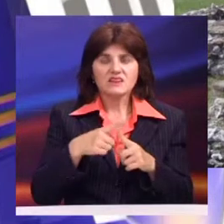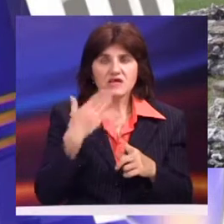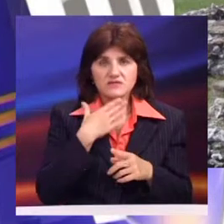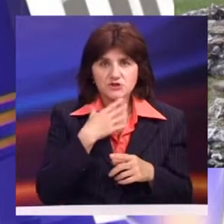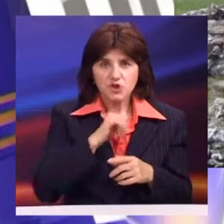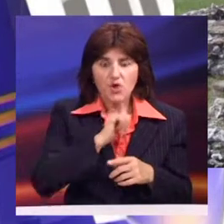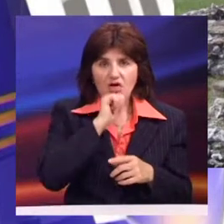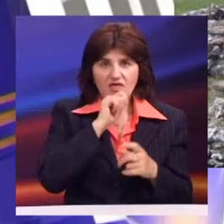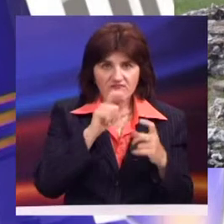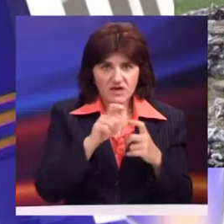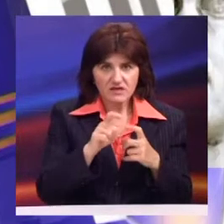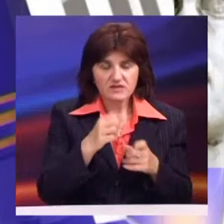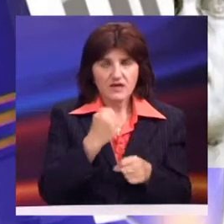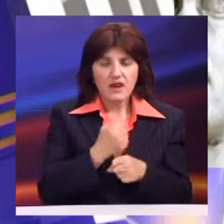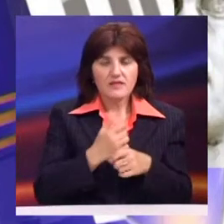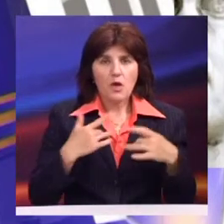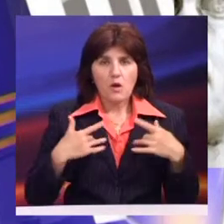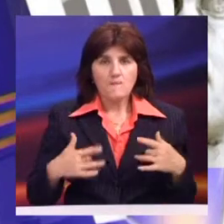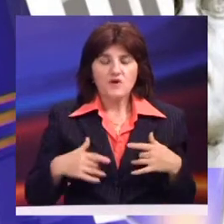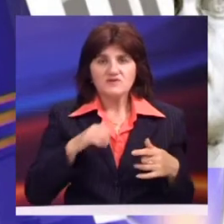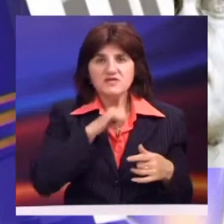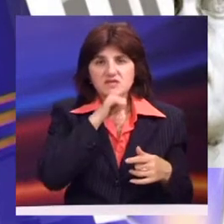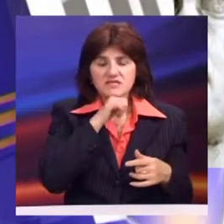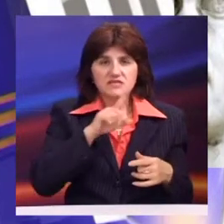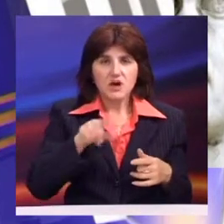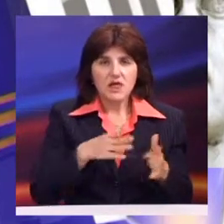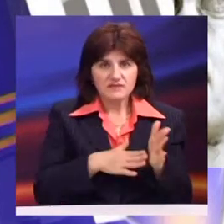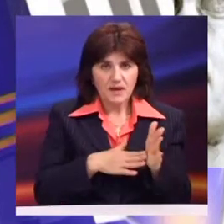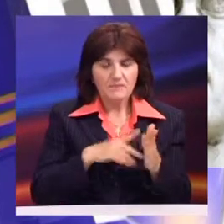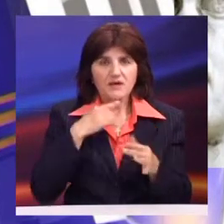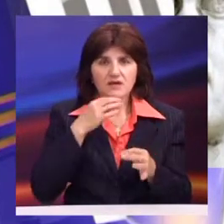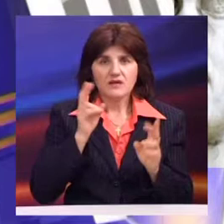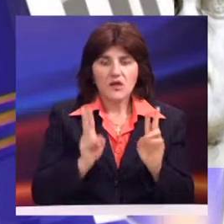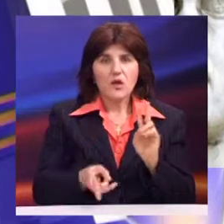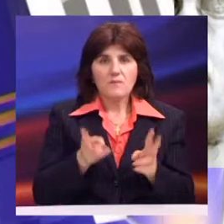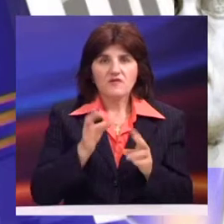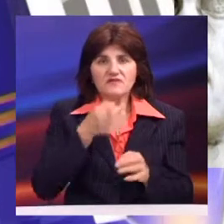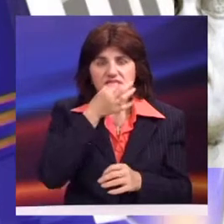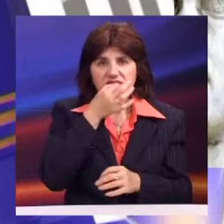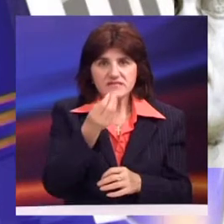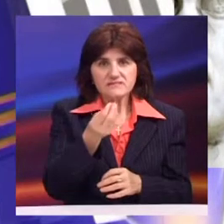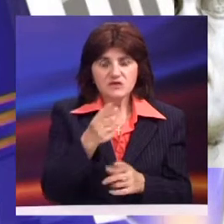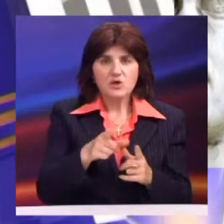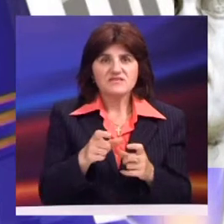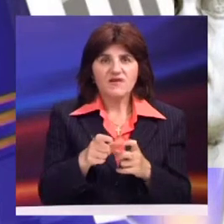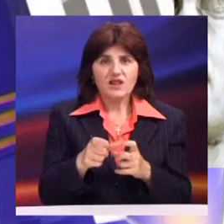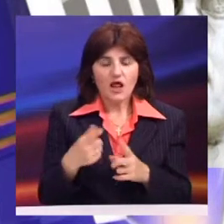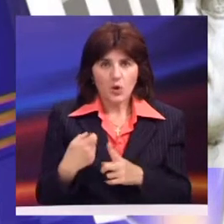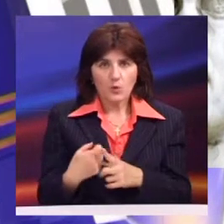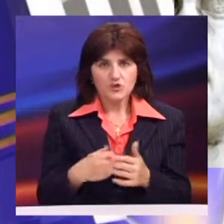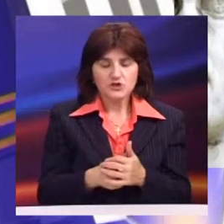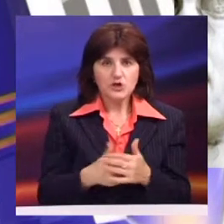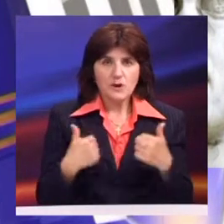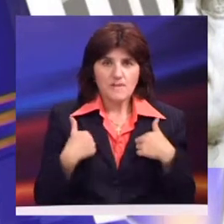učenicima tehničke škole Ivan Sarić radile su profesorka istorije Jasmina Marić i profesorka srpskog jezika i književnosti Svetlana